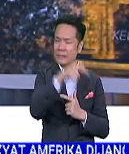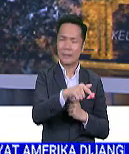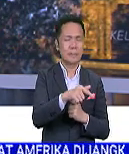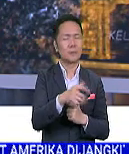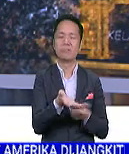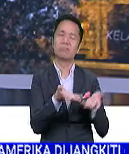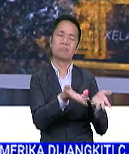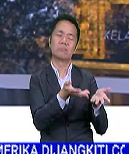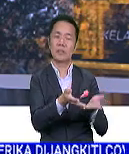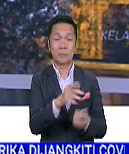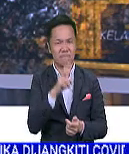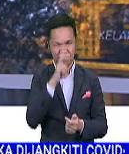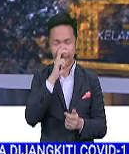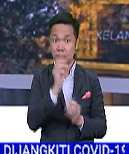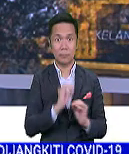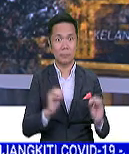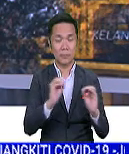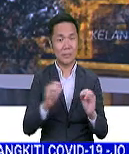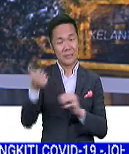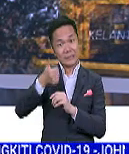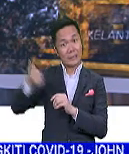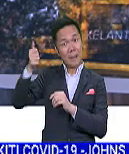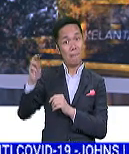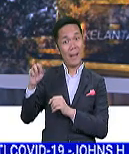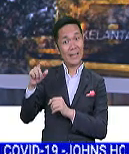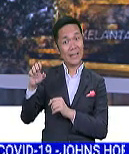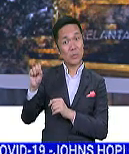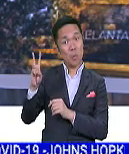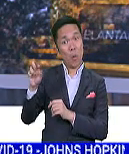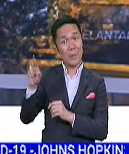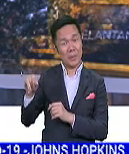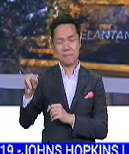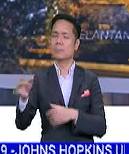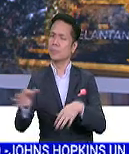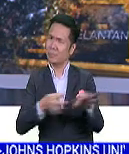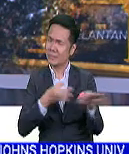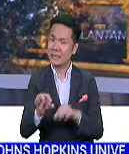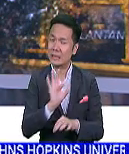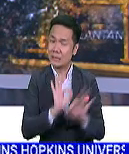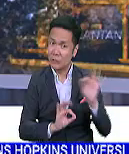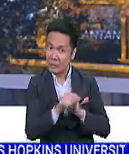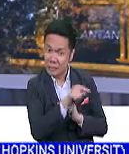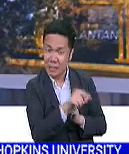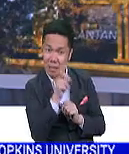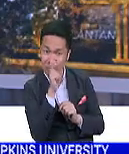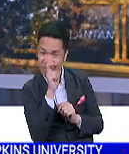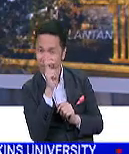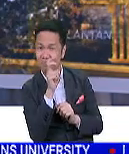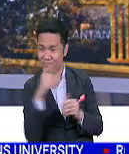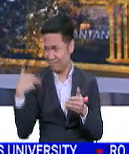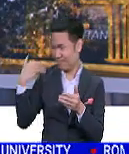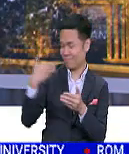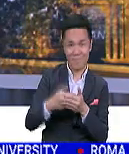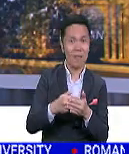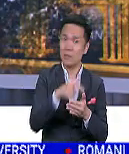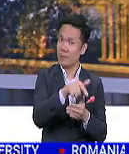diambil. Setiausahanya, S. Mageswari berkata perkara ini mungkin tidak akan berlaku sekiranya tindakan tegas diambil sejak